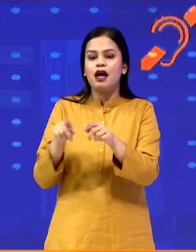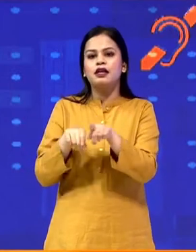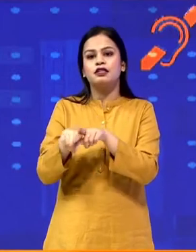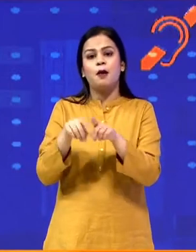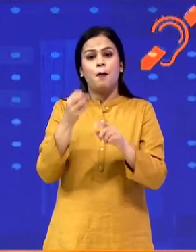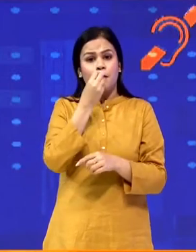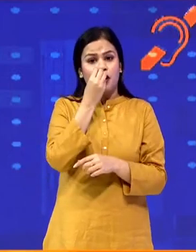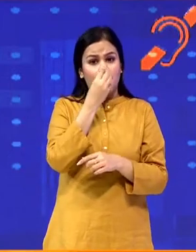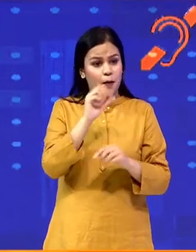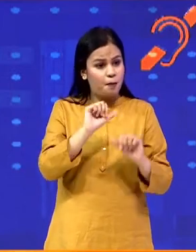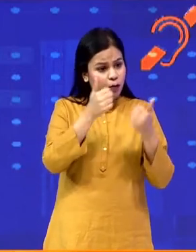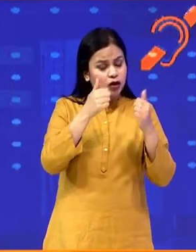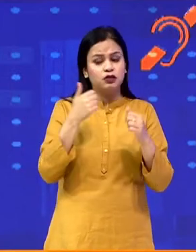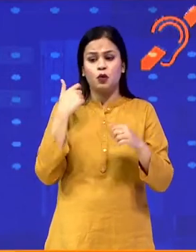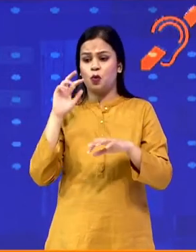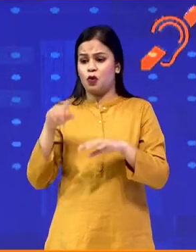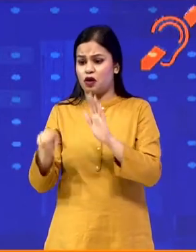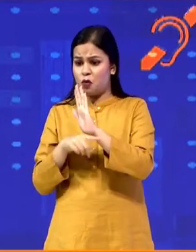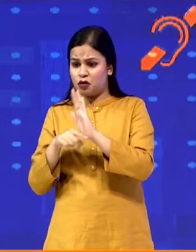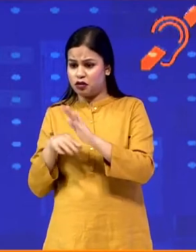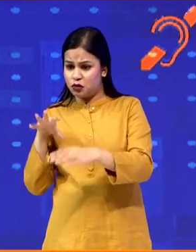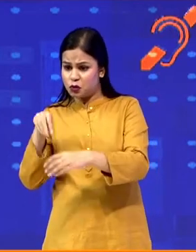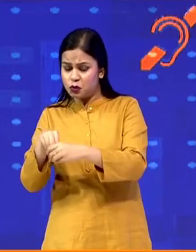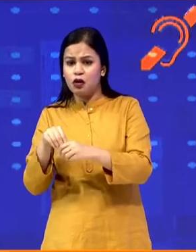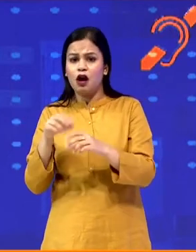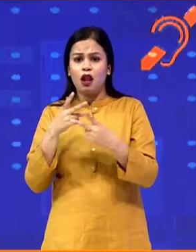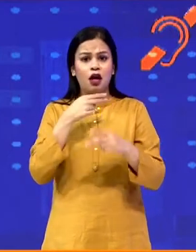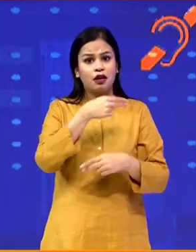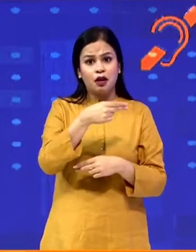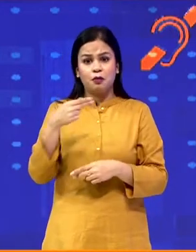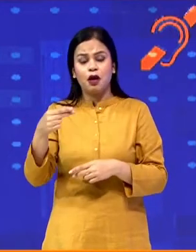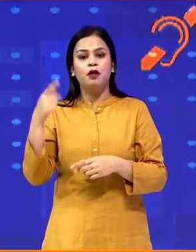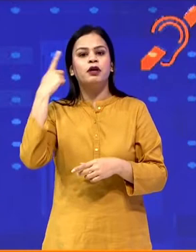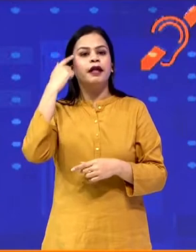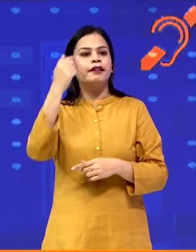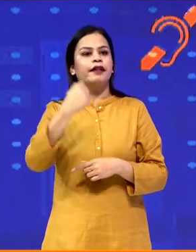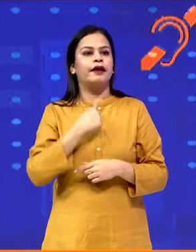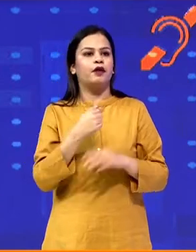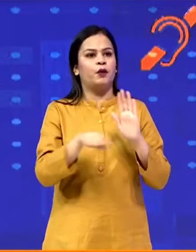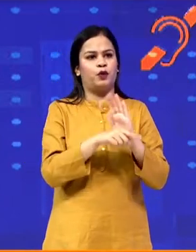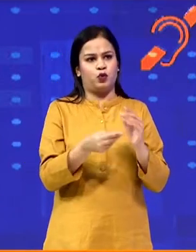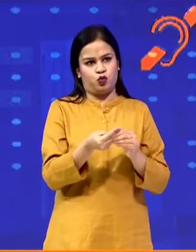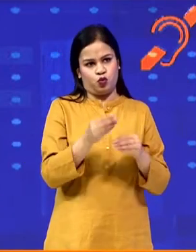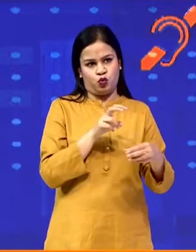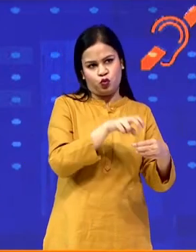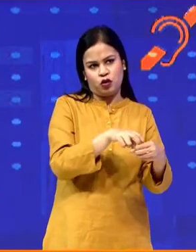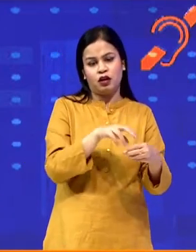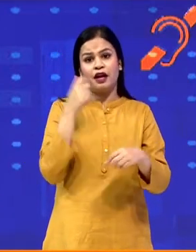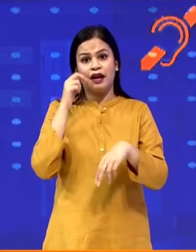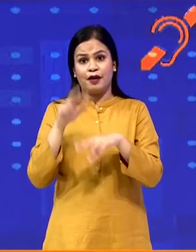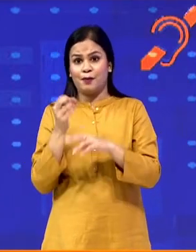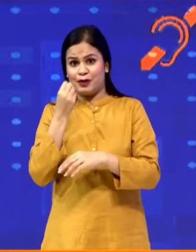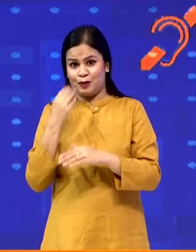वाले मैं कहूंगा कांग्रेस आगे बाढ़ रही क्योंकि कांग्रेस जॉइन कर रहे हैं